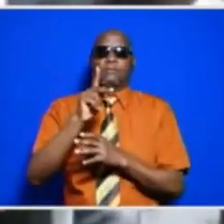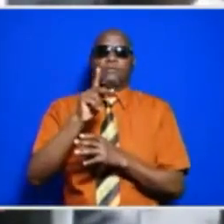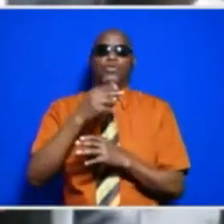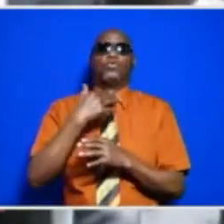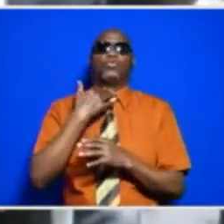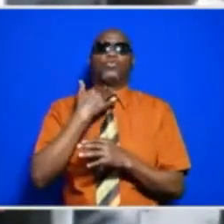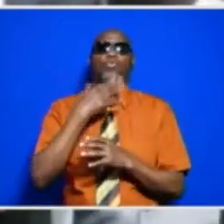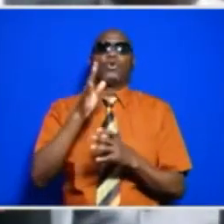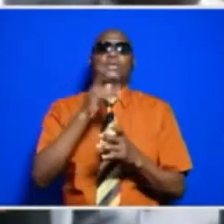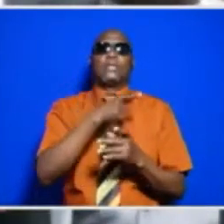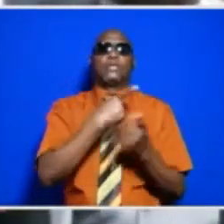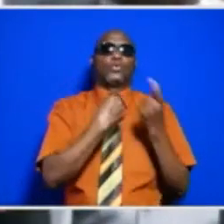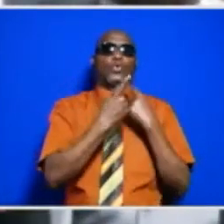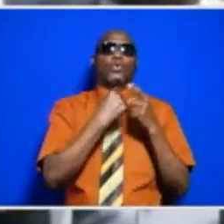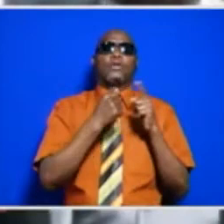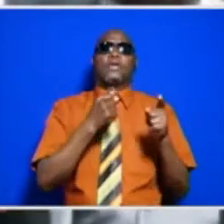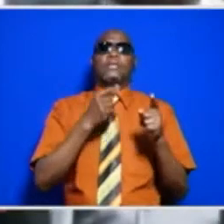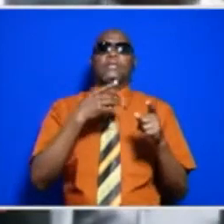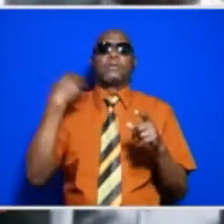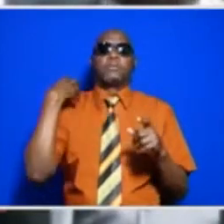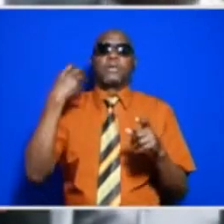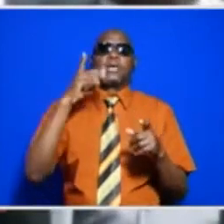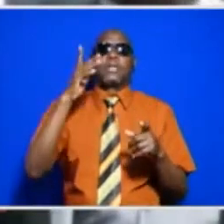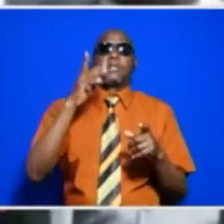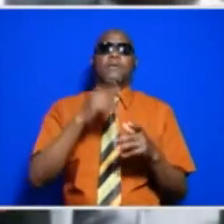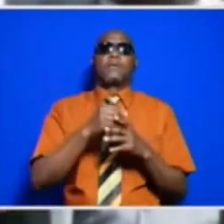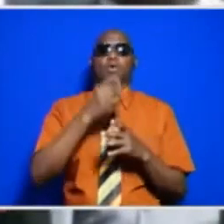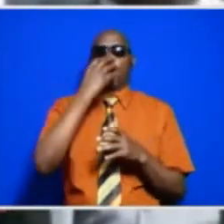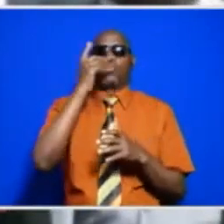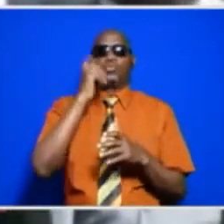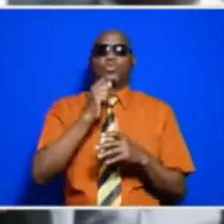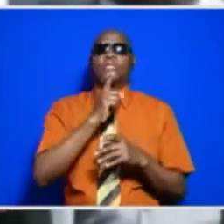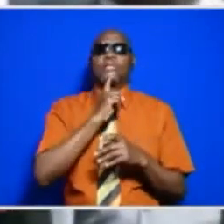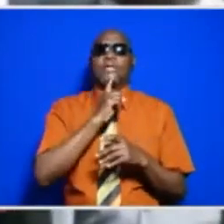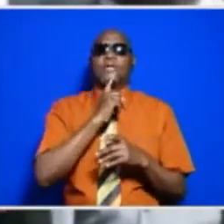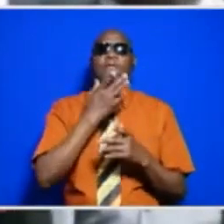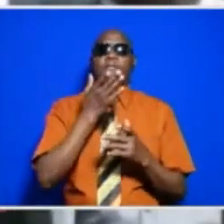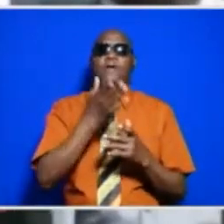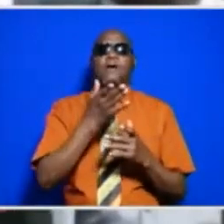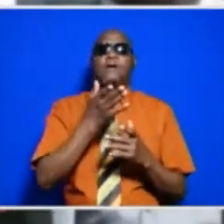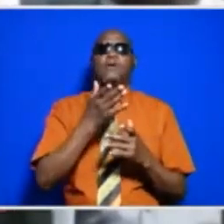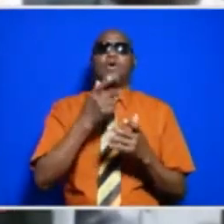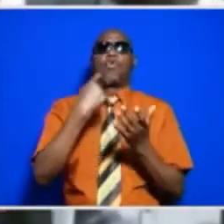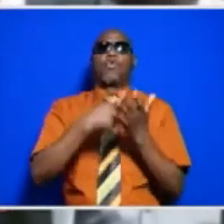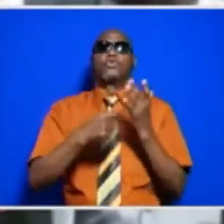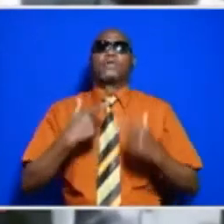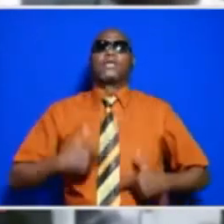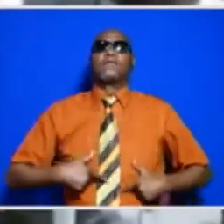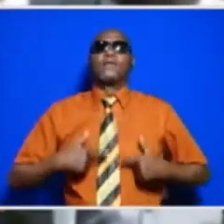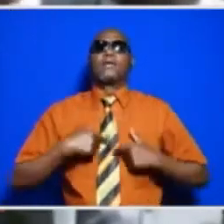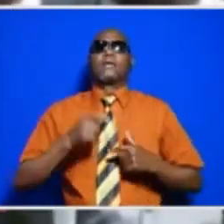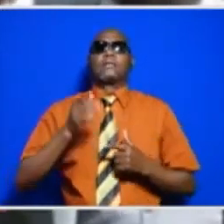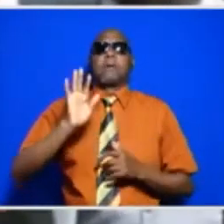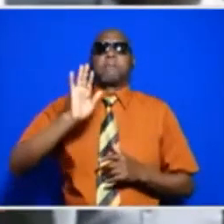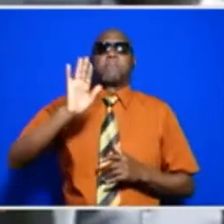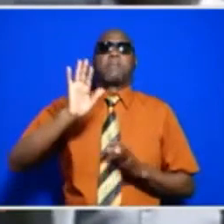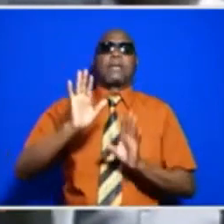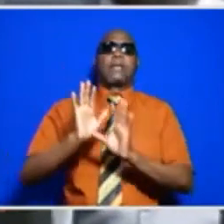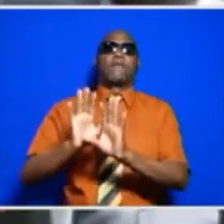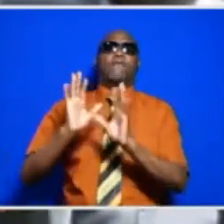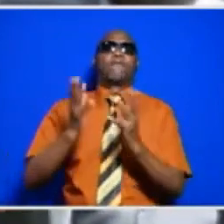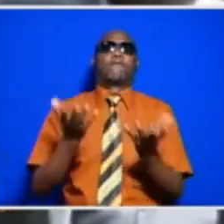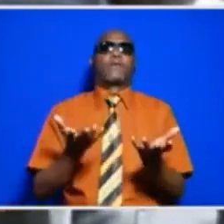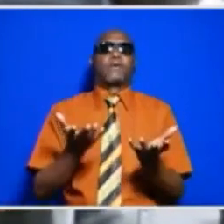mambo yazungumzwe. Hata mkubwa yao William mwenyewe alisema ya kwamba mambo ya cost of living ni yake aachiwe.